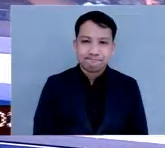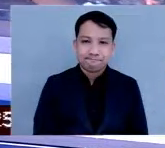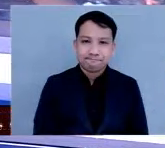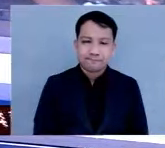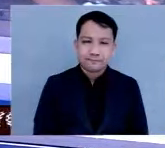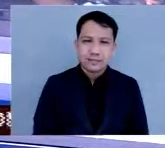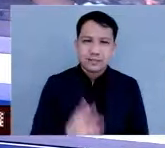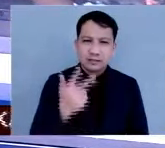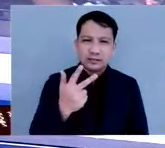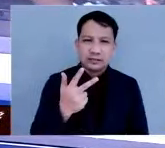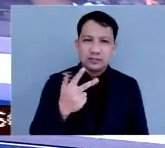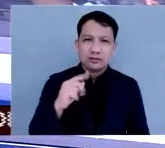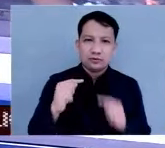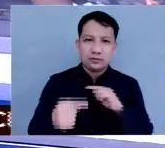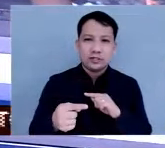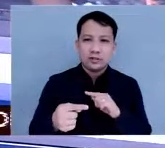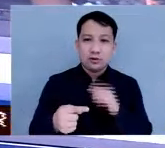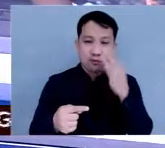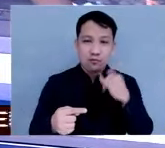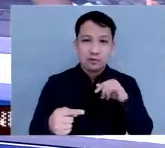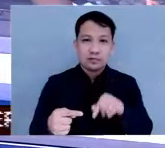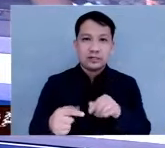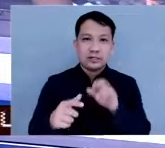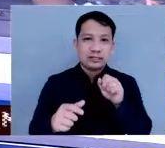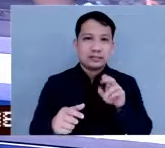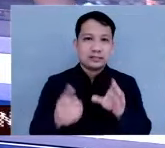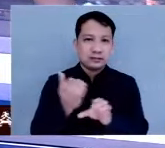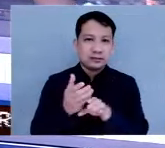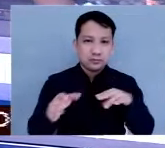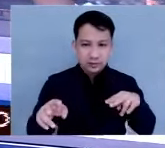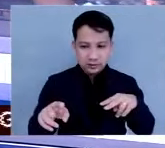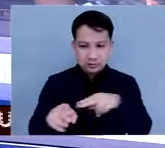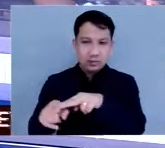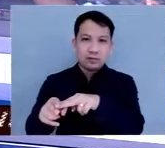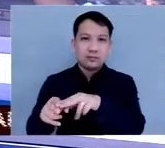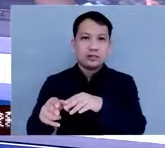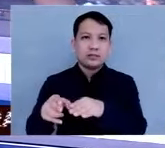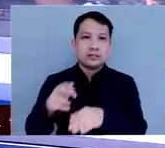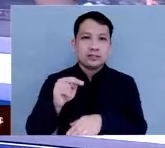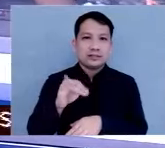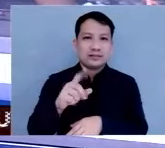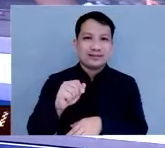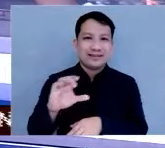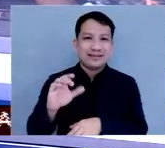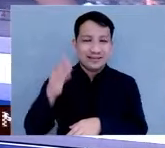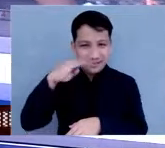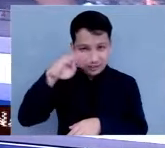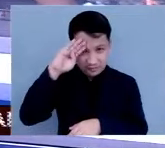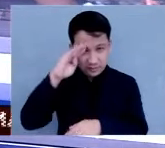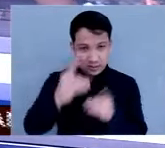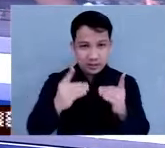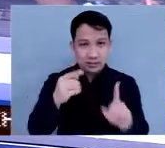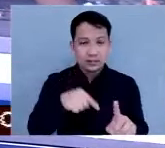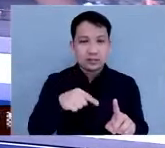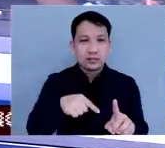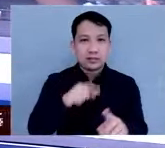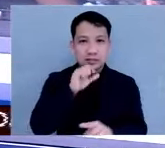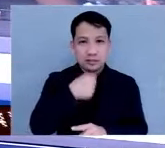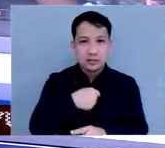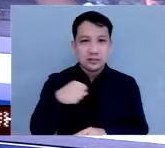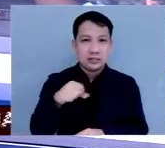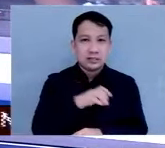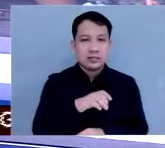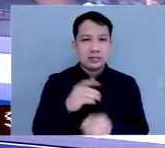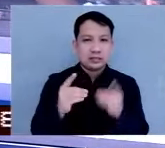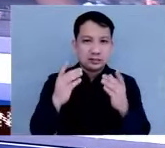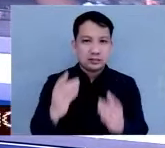Tatlo ang sugatan ang araruhin ng isang SUV ang dalawang motorsiklo sa Naic, Cavite. Ang driver ng SUV, isang senior citizen